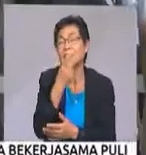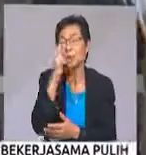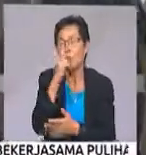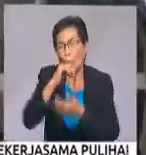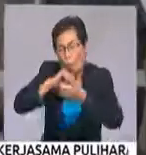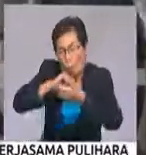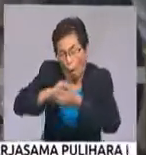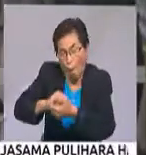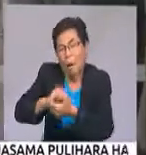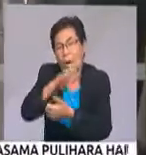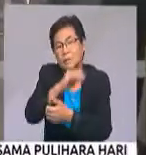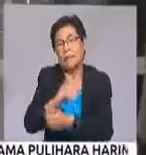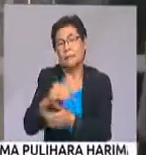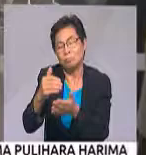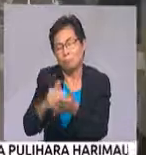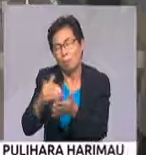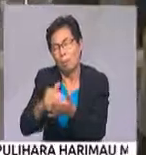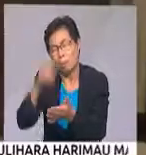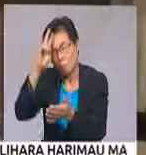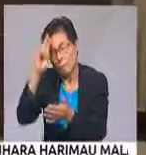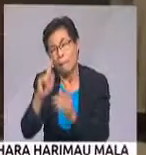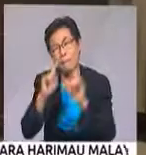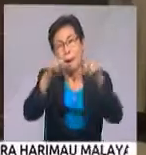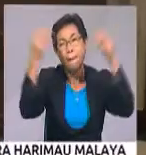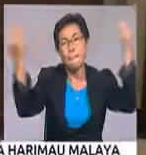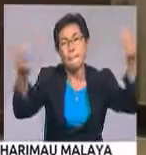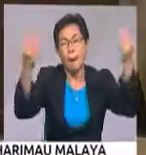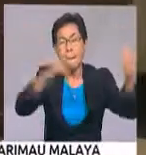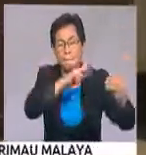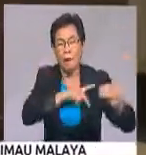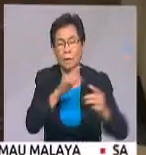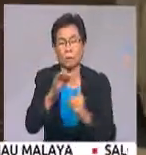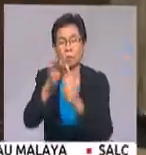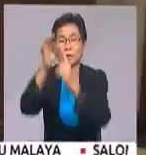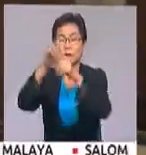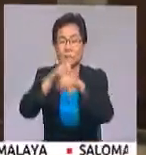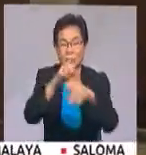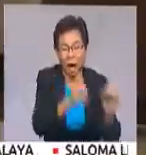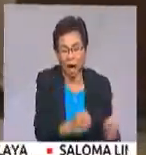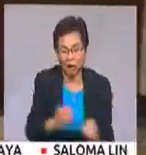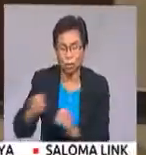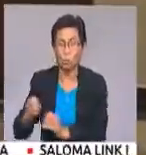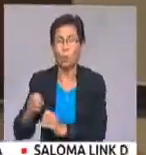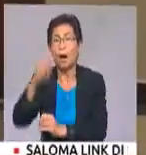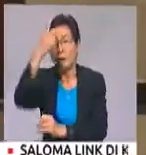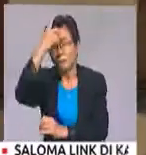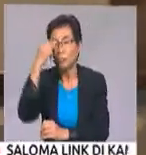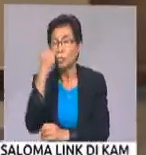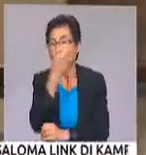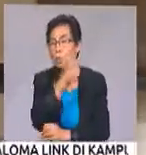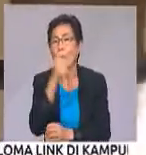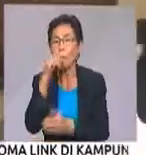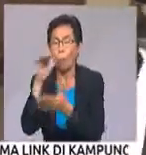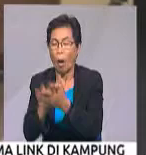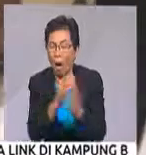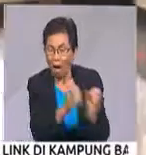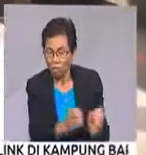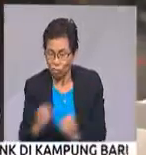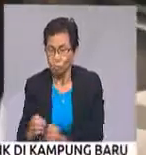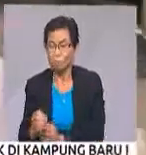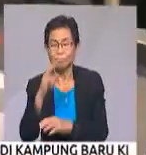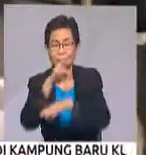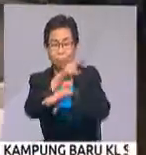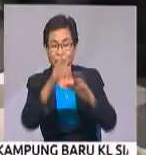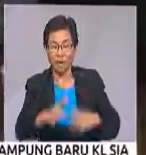Rosmah Mansur dan sering dilihat menghadiri majlis peribadi eksklusif dianjurkan tertuduh dan isteri. Saksi turut menjelaskan